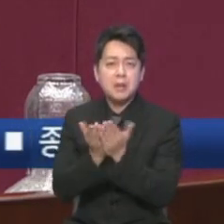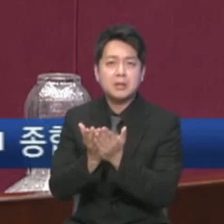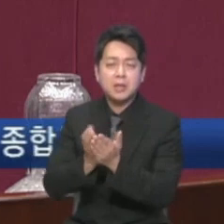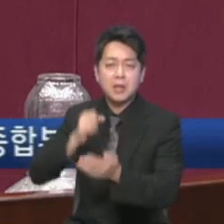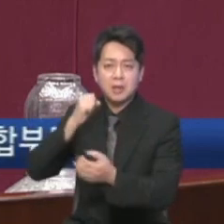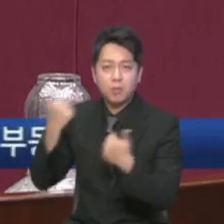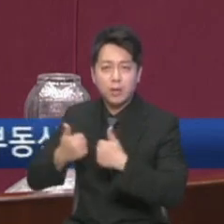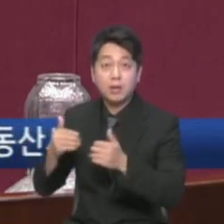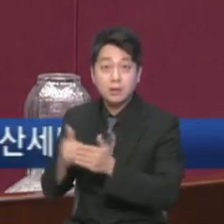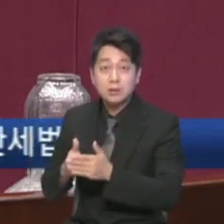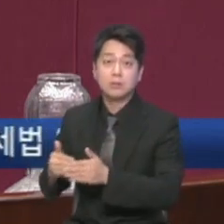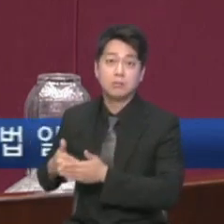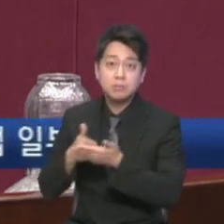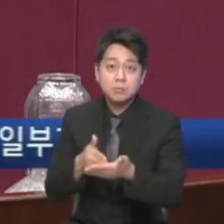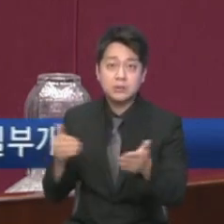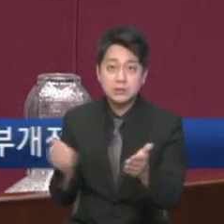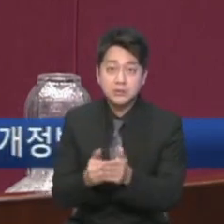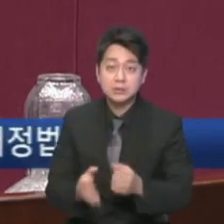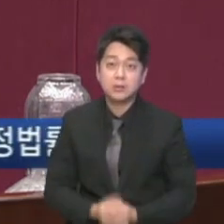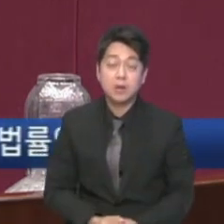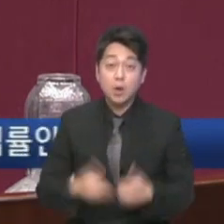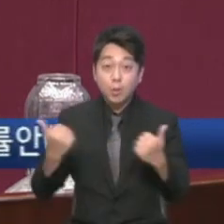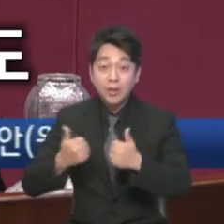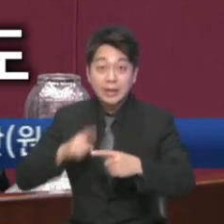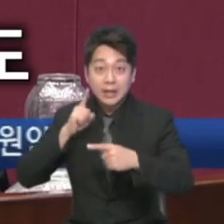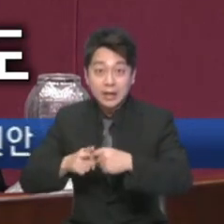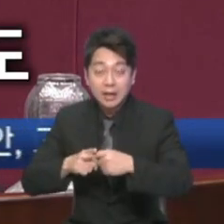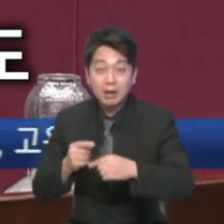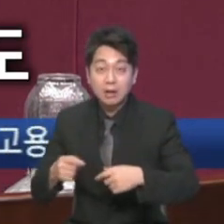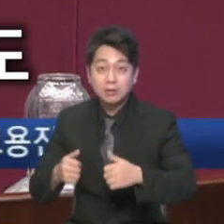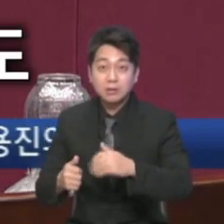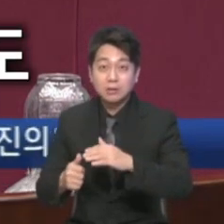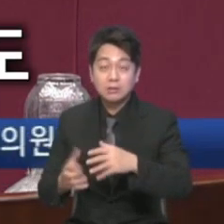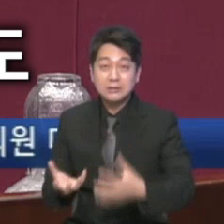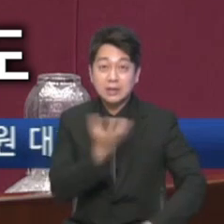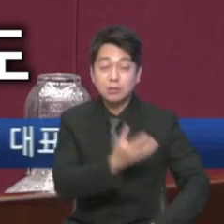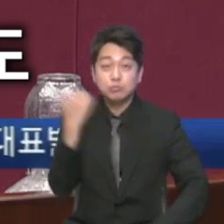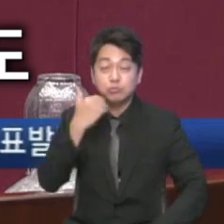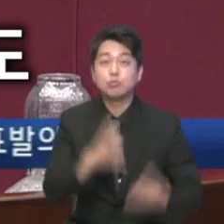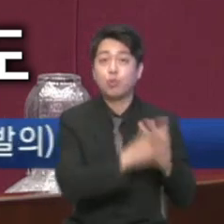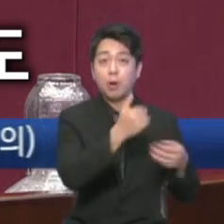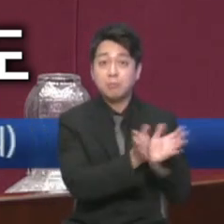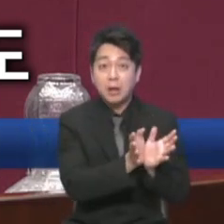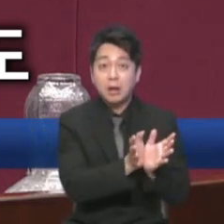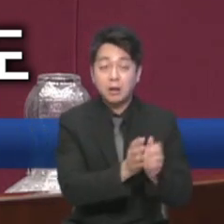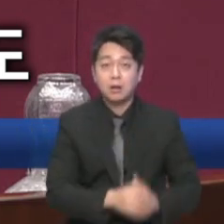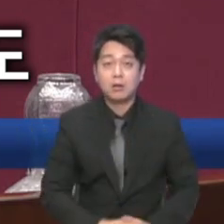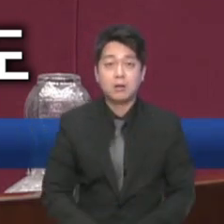심사를 거부하고 퇴장한 사람들은 미래통합당 의원들이었습니다. 미래통합당이 마치 상임위에서 퇴장한